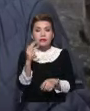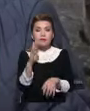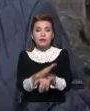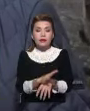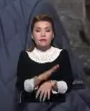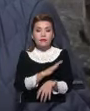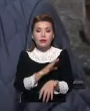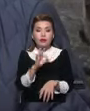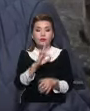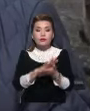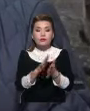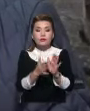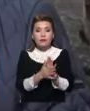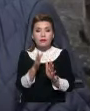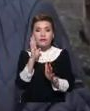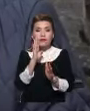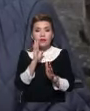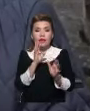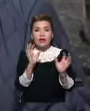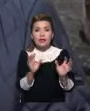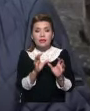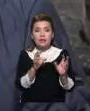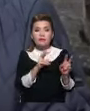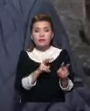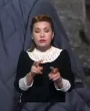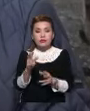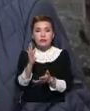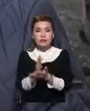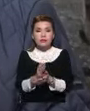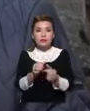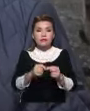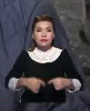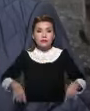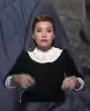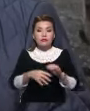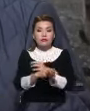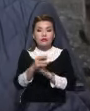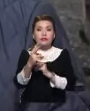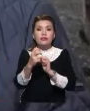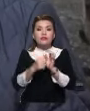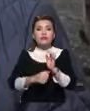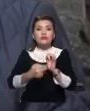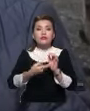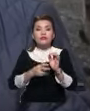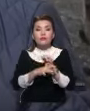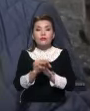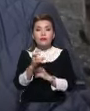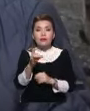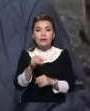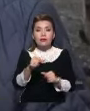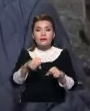по установлению водоохранных зон и водоохранных полос. На сегодняшний день 2621 километр установлено